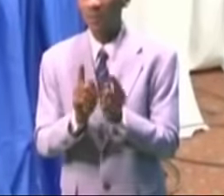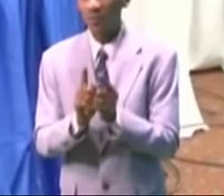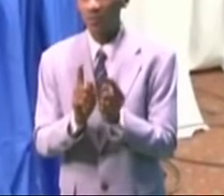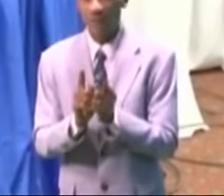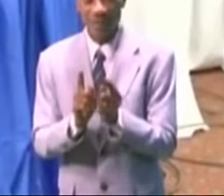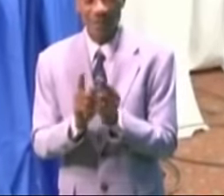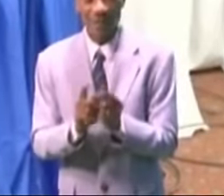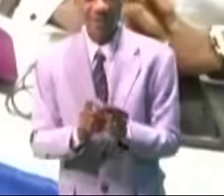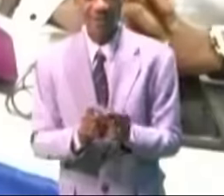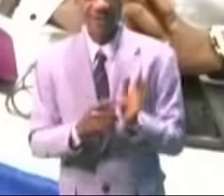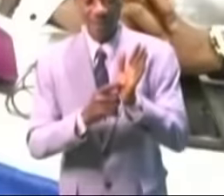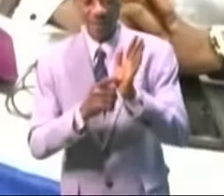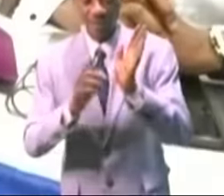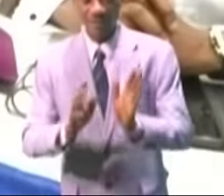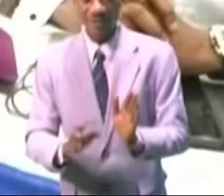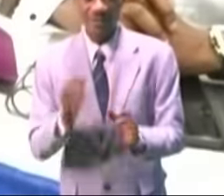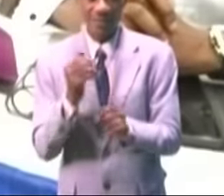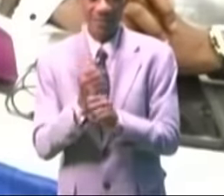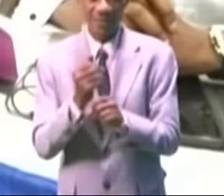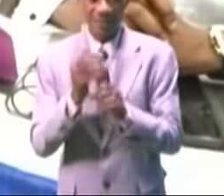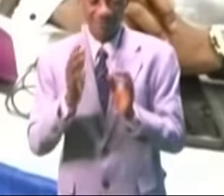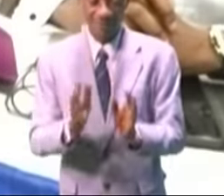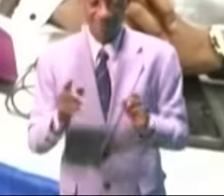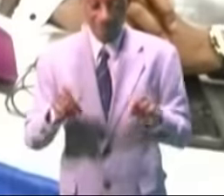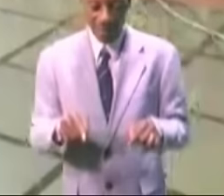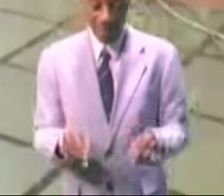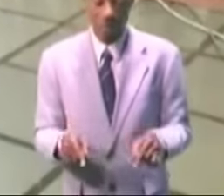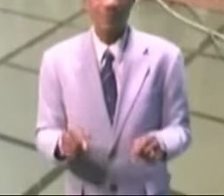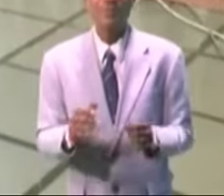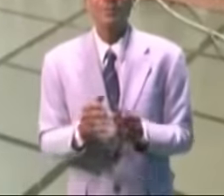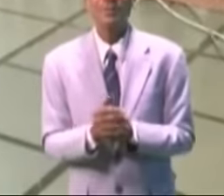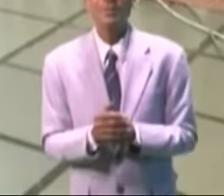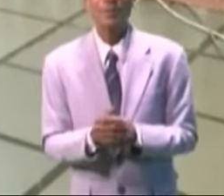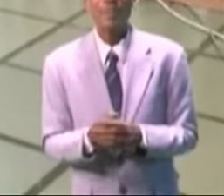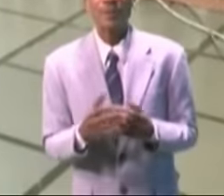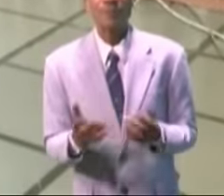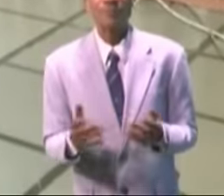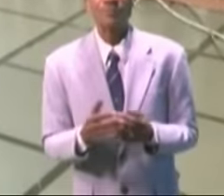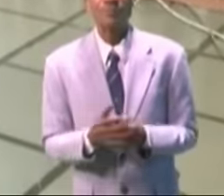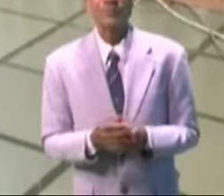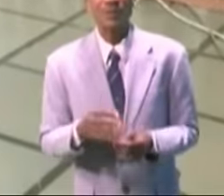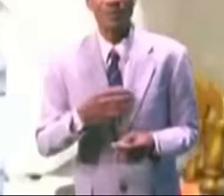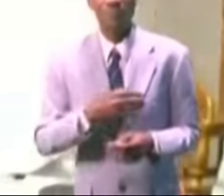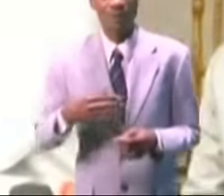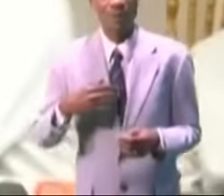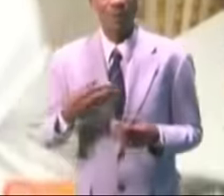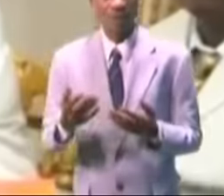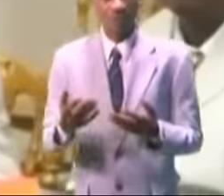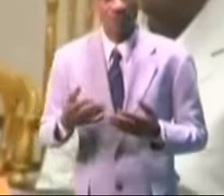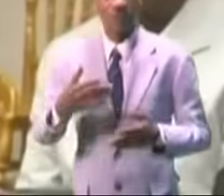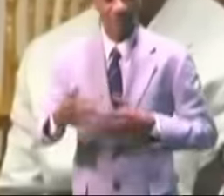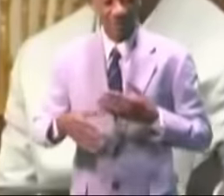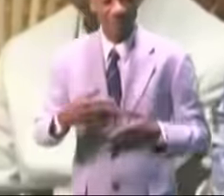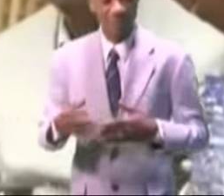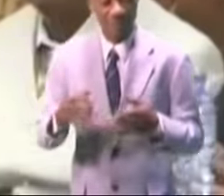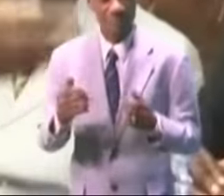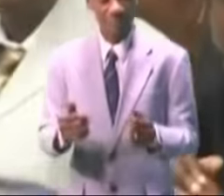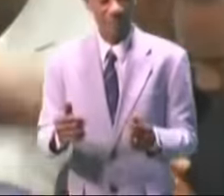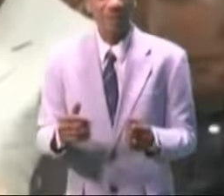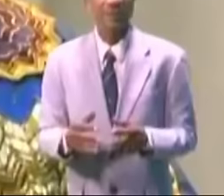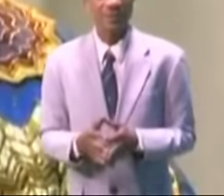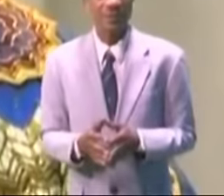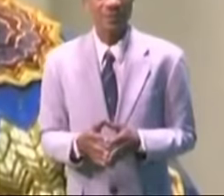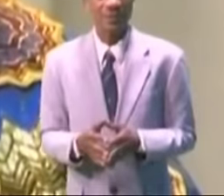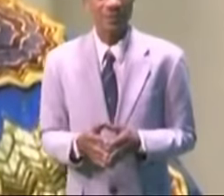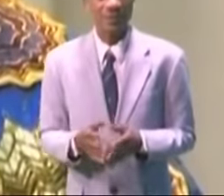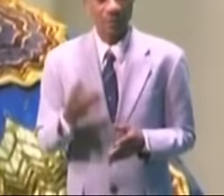relations entre les deux parties. Animée par l'inspecteur urbain du travail, ces assises ont pour objectif de faciliter à